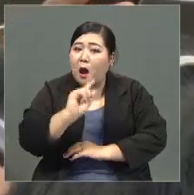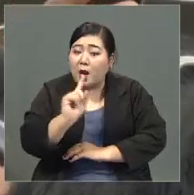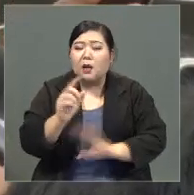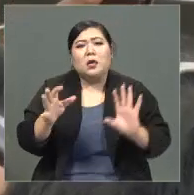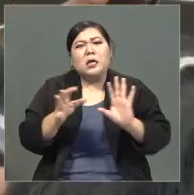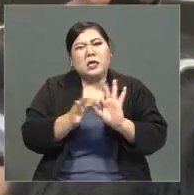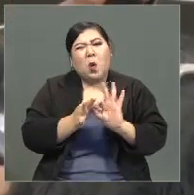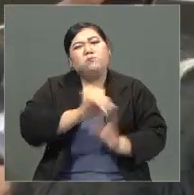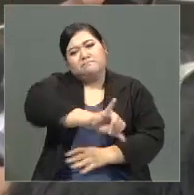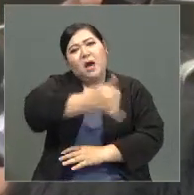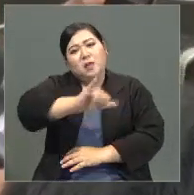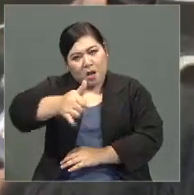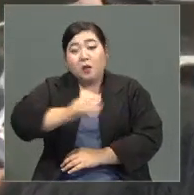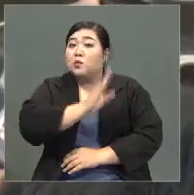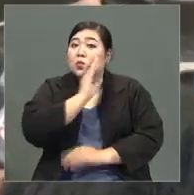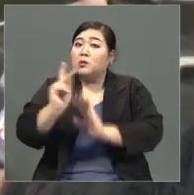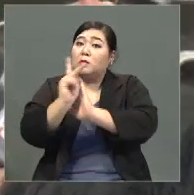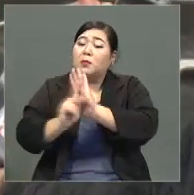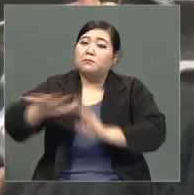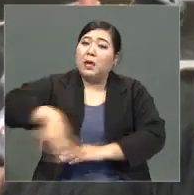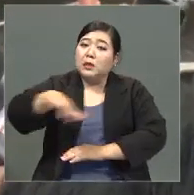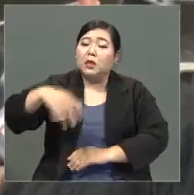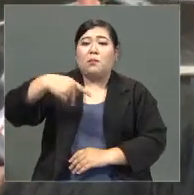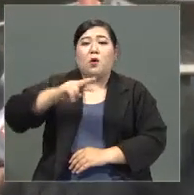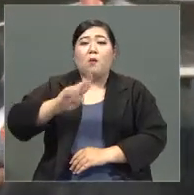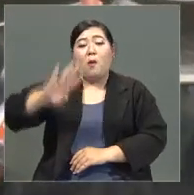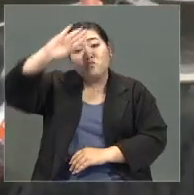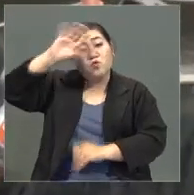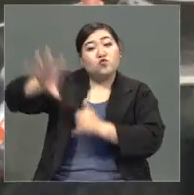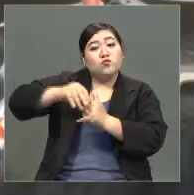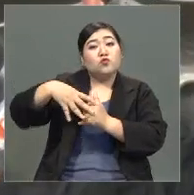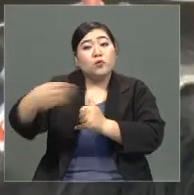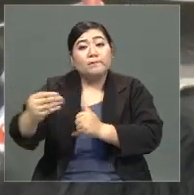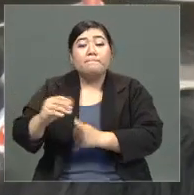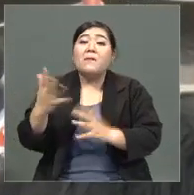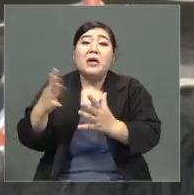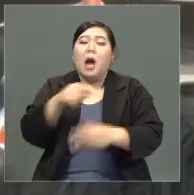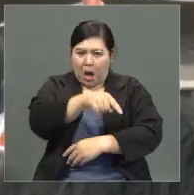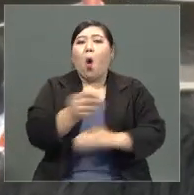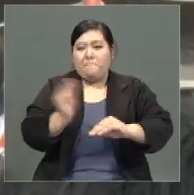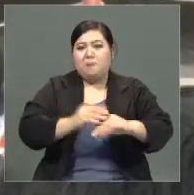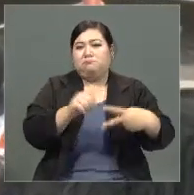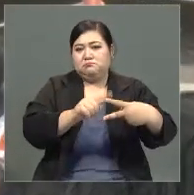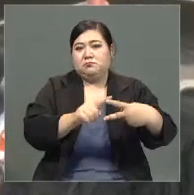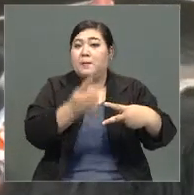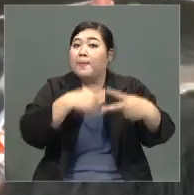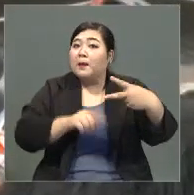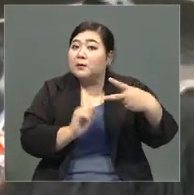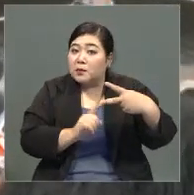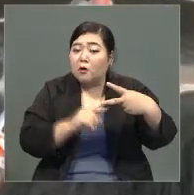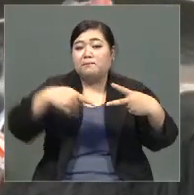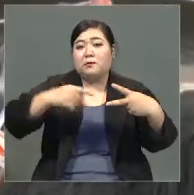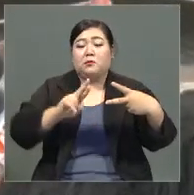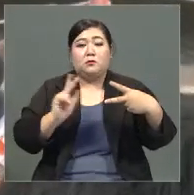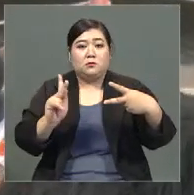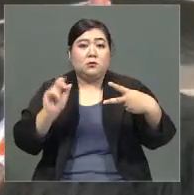บางกรณีนะครับที่กฎหมายปกติที่พ.ร.บ.โรคติดต่อเนี่ยไม่สามารถใช้ได้ประการที่2ก็คือพ.ร.ก.ฉุกเฉินเนี่ยจะสามารถบูรณาการ